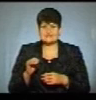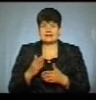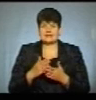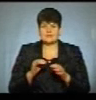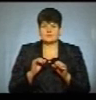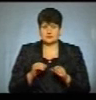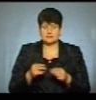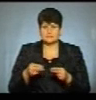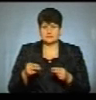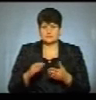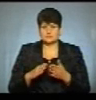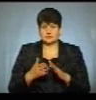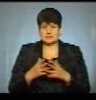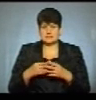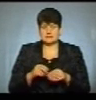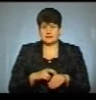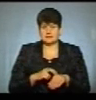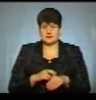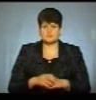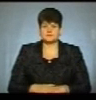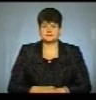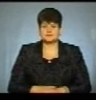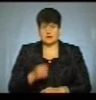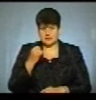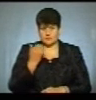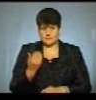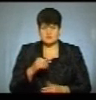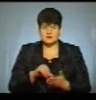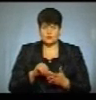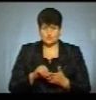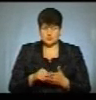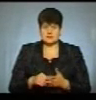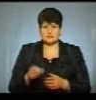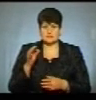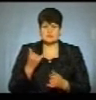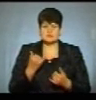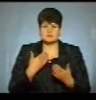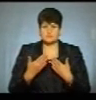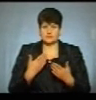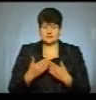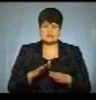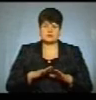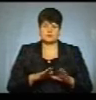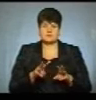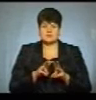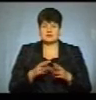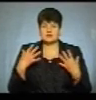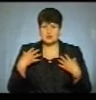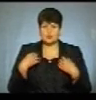і укласти угоду з сімейним лікарем чи педіатром. Дякую вам за участь у нашому ефірі. Нагадаю, що ми спілкувалися із заступницею